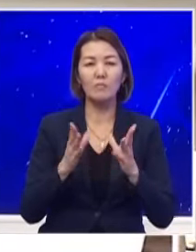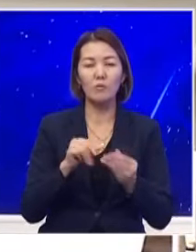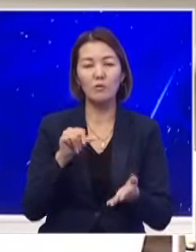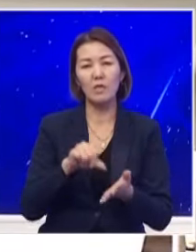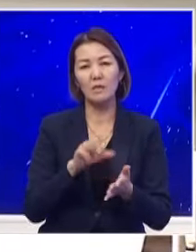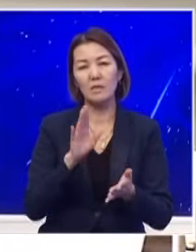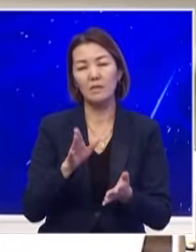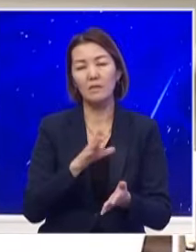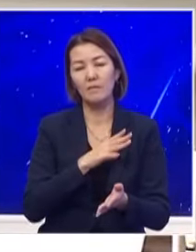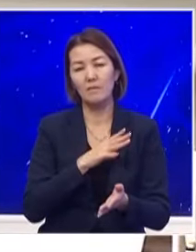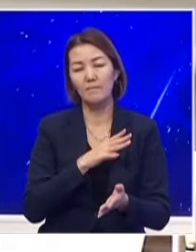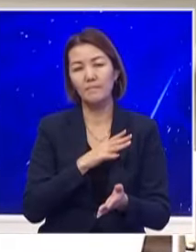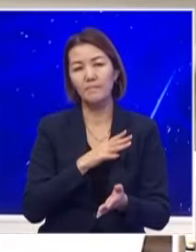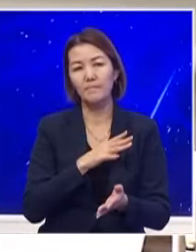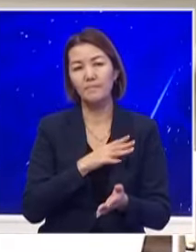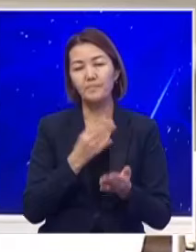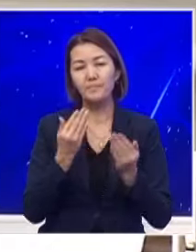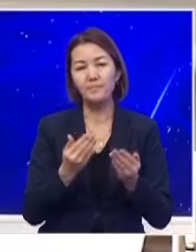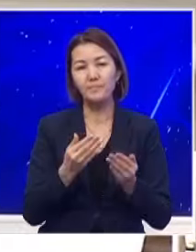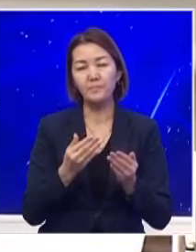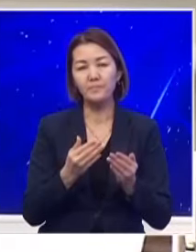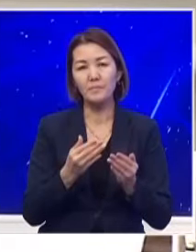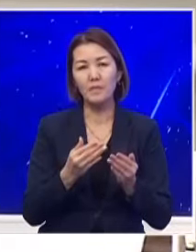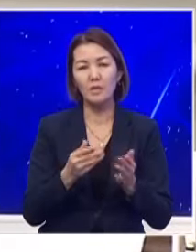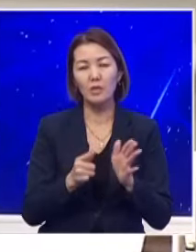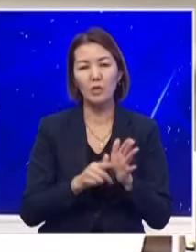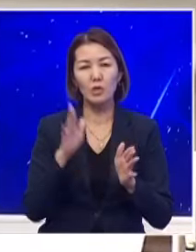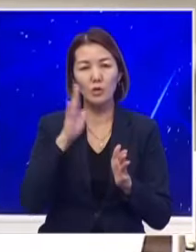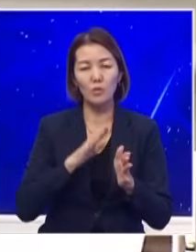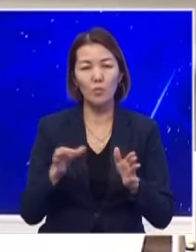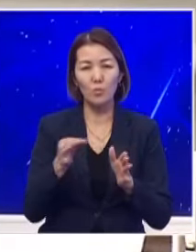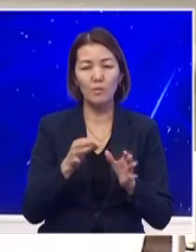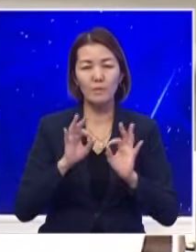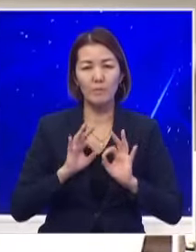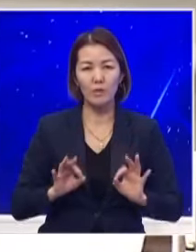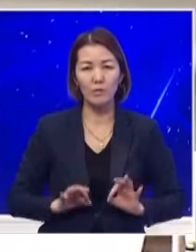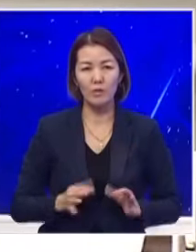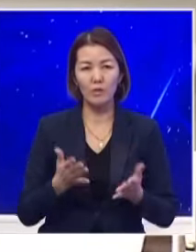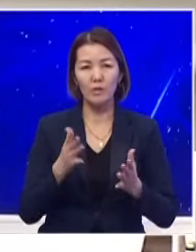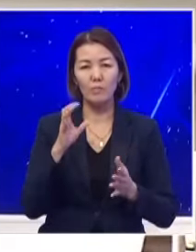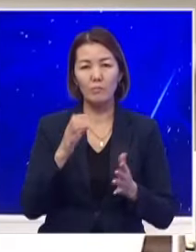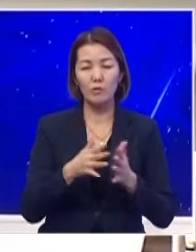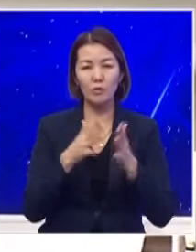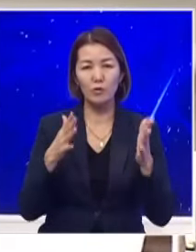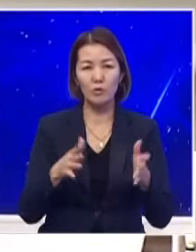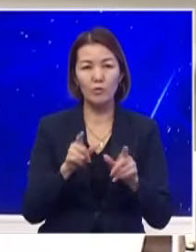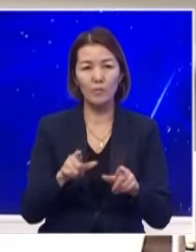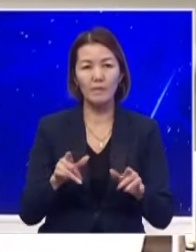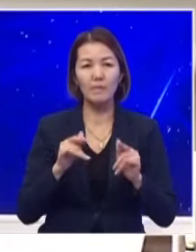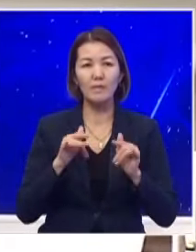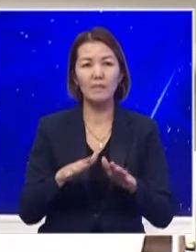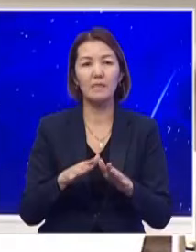қатысады. Биыл жылы Жетісу облыс прокурорлар соттардың 500-ден астам азамат